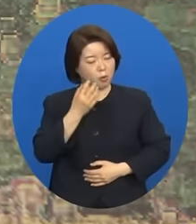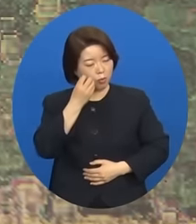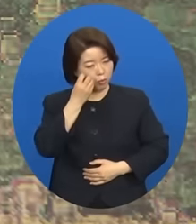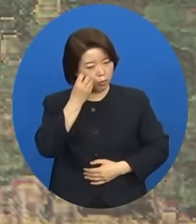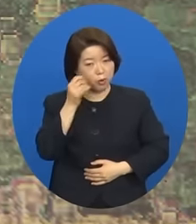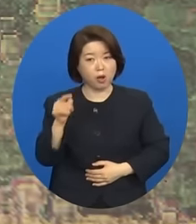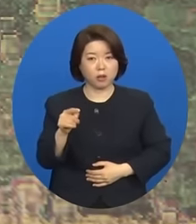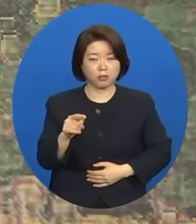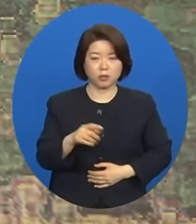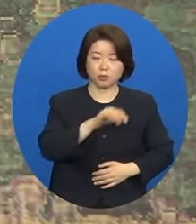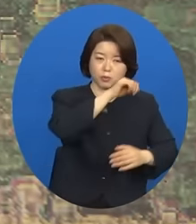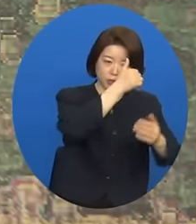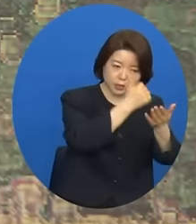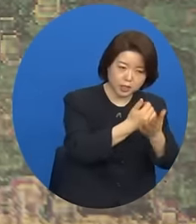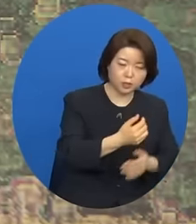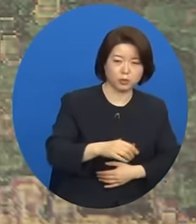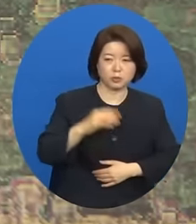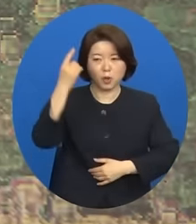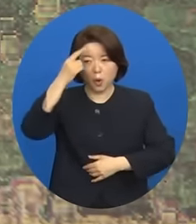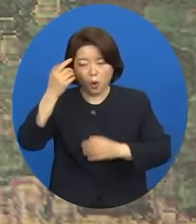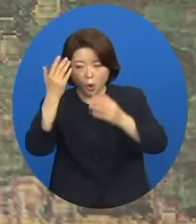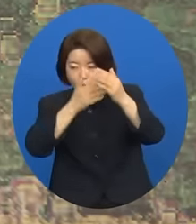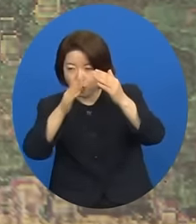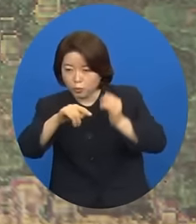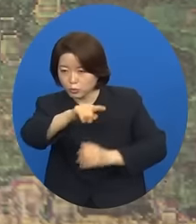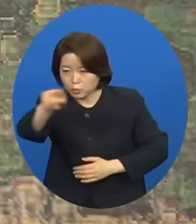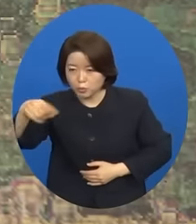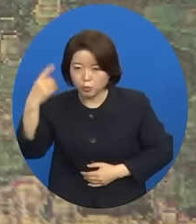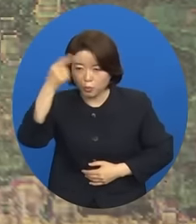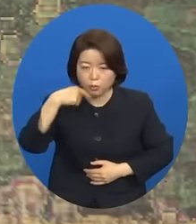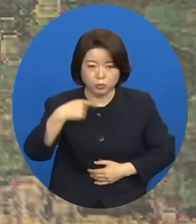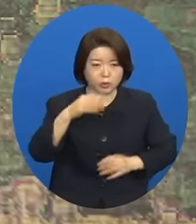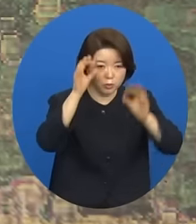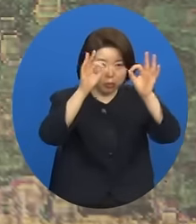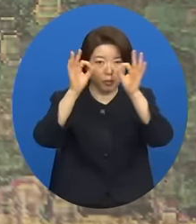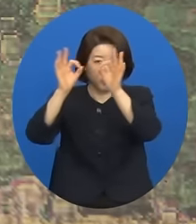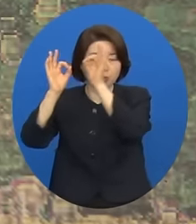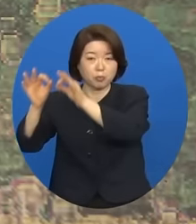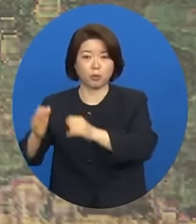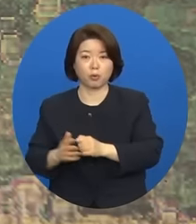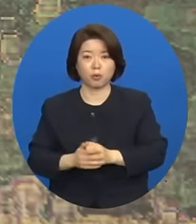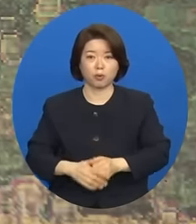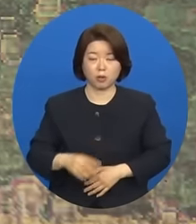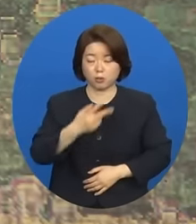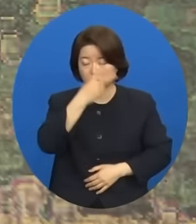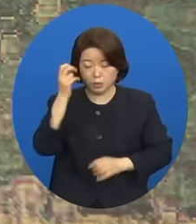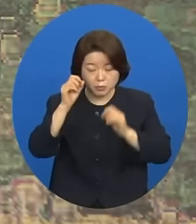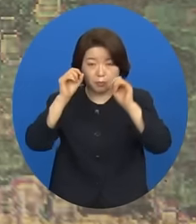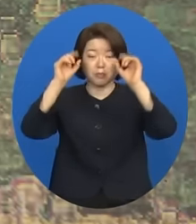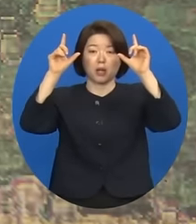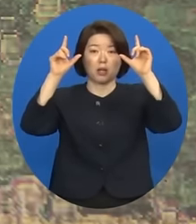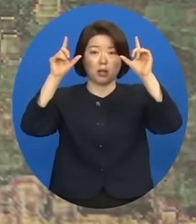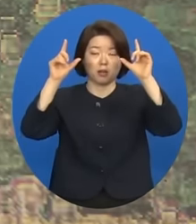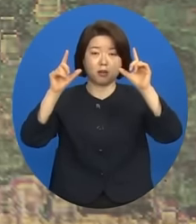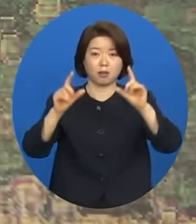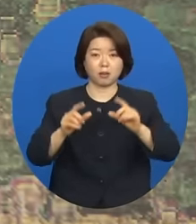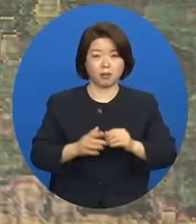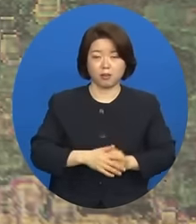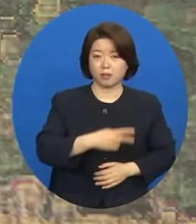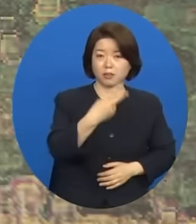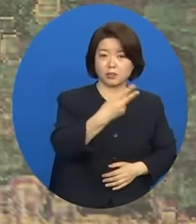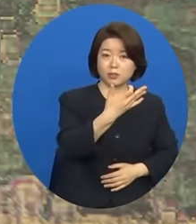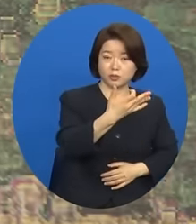그리고 막 장로님들 얼굴, 성도님들 얼굴, 아는 분들 이제 얼굴이 보였어요. 그리고 딱 깬 거죠. 그게 이제